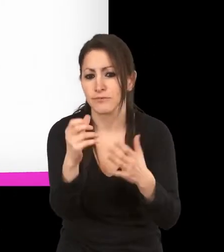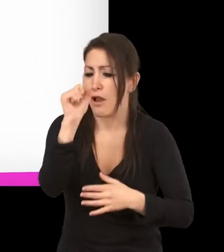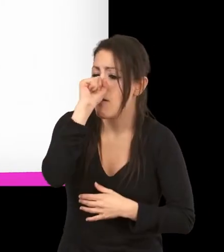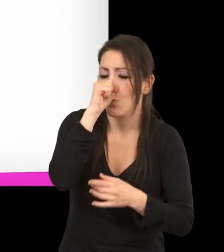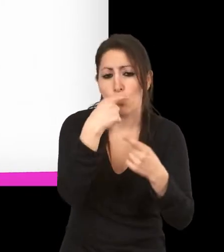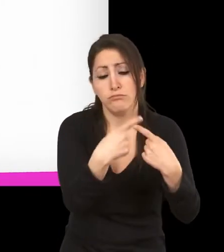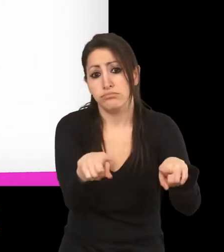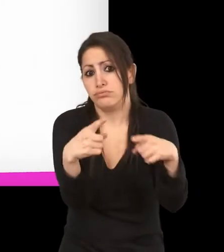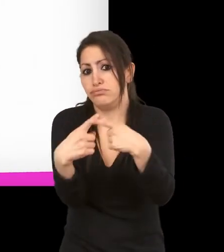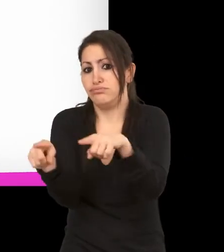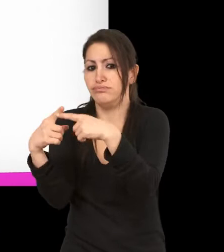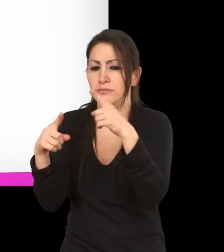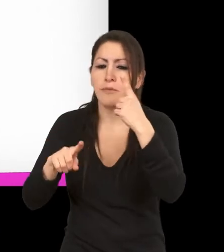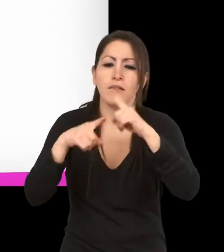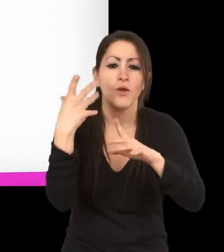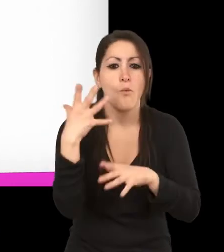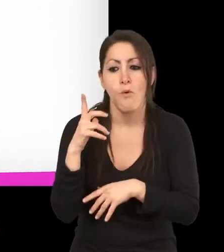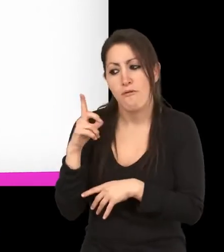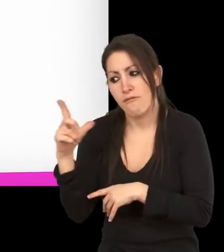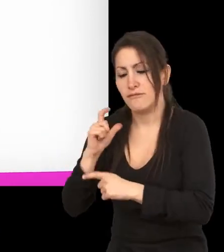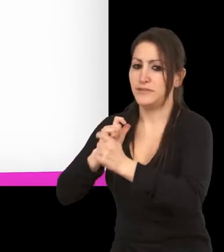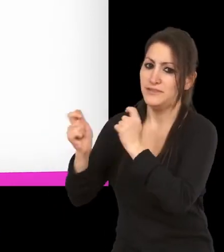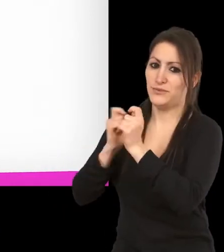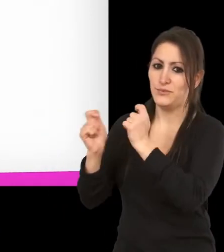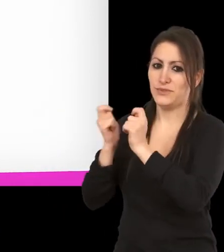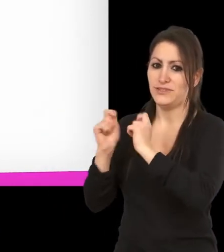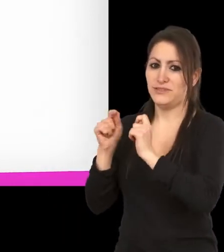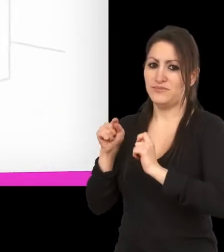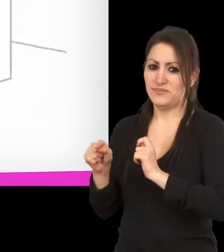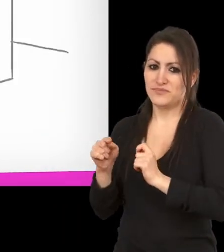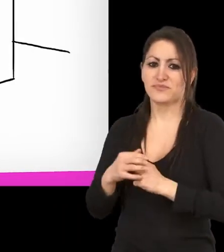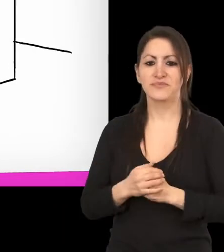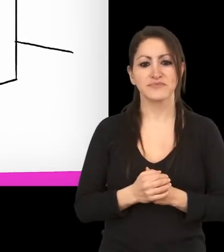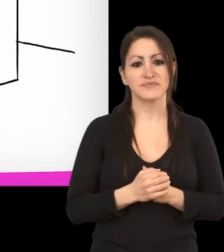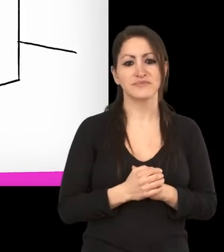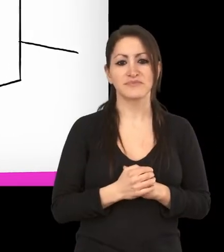de façons de faire l'amour. Le mieux, c'est d'en parler avec son ou sa partenaire.